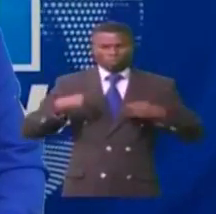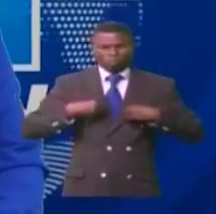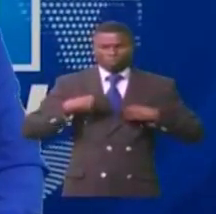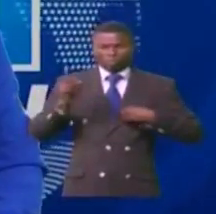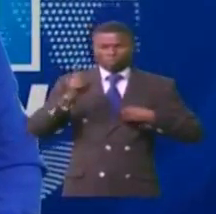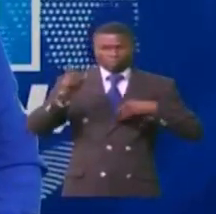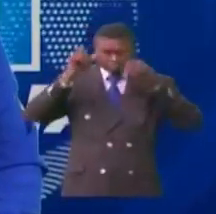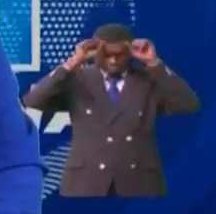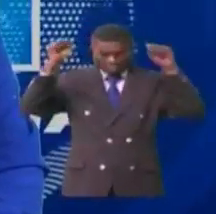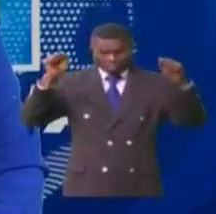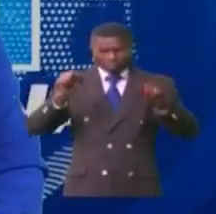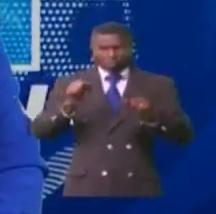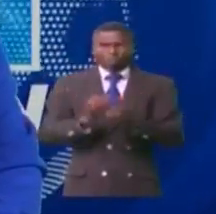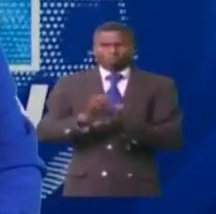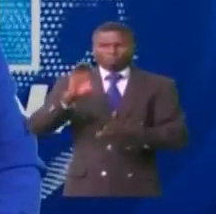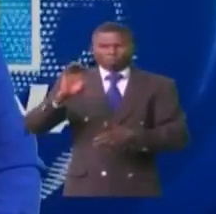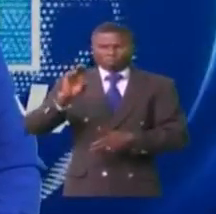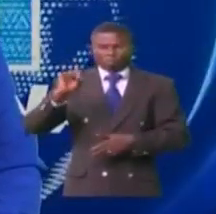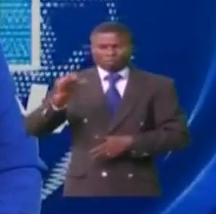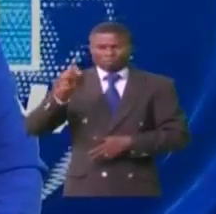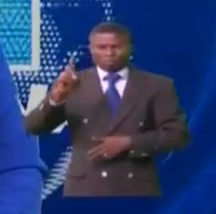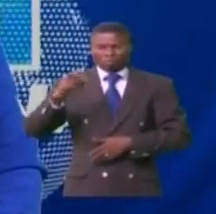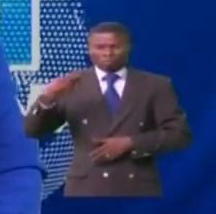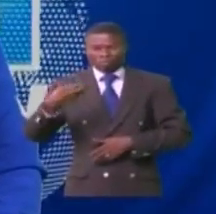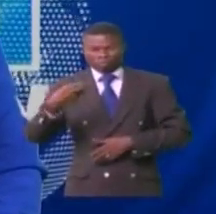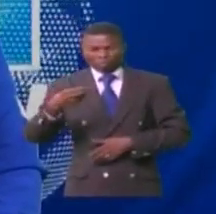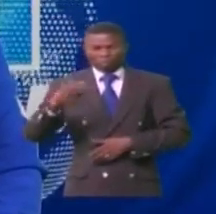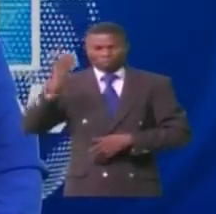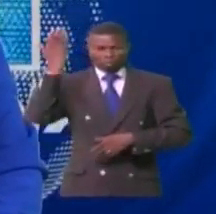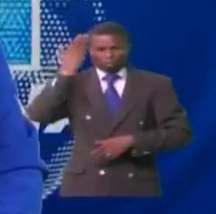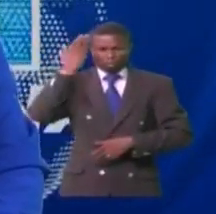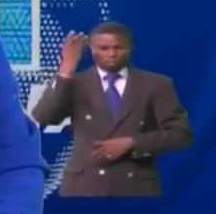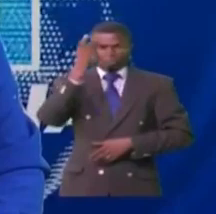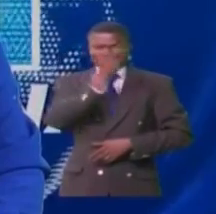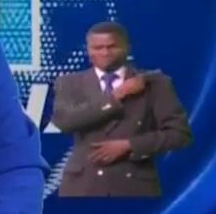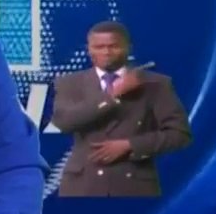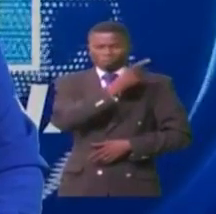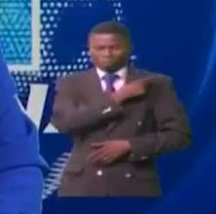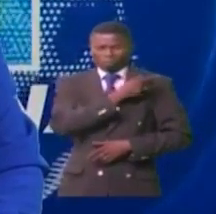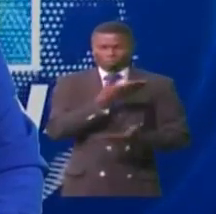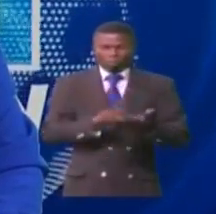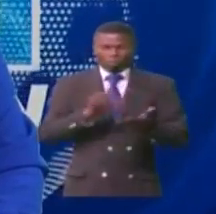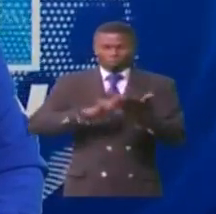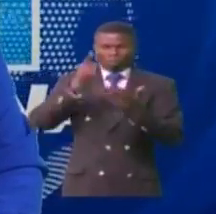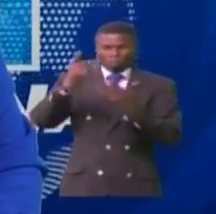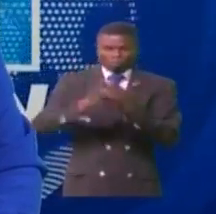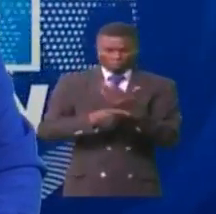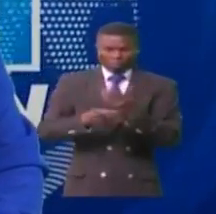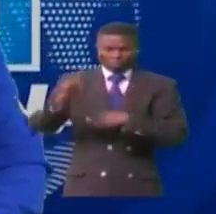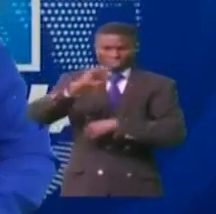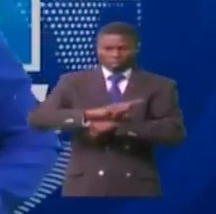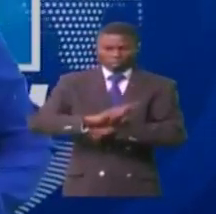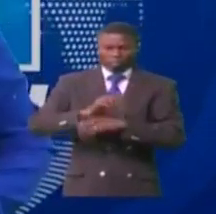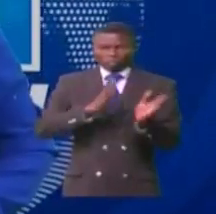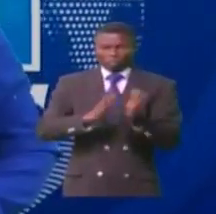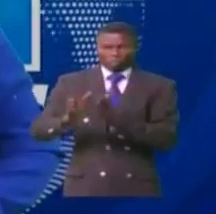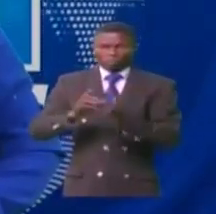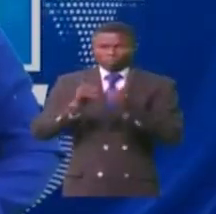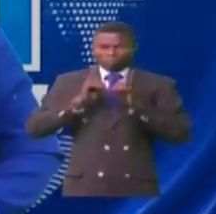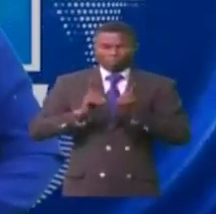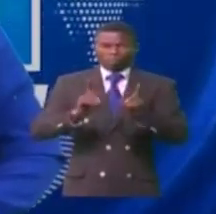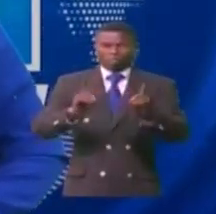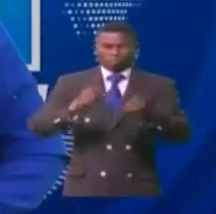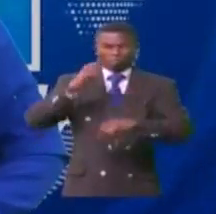président de la CNDH RDC, M. Paul Lonsapu Mukulu. En effet, le programme de la journée prévoyait une audience de